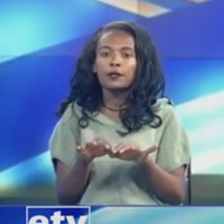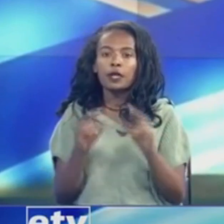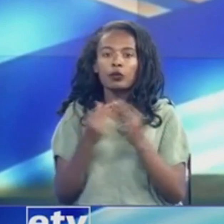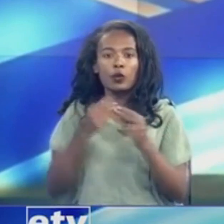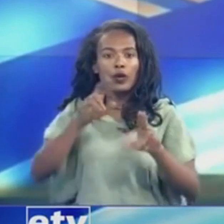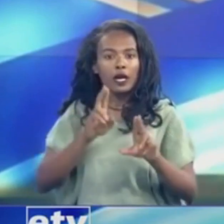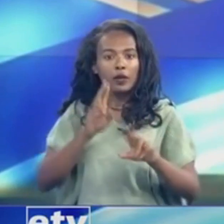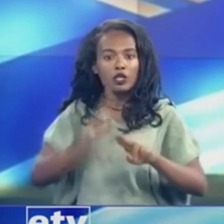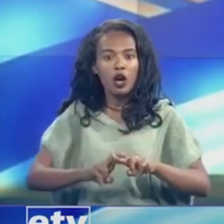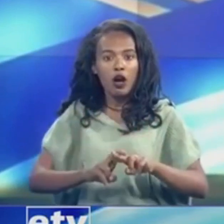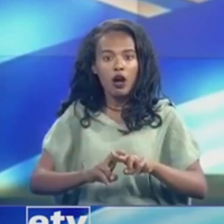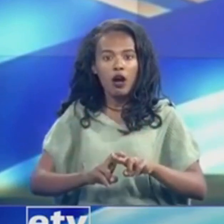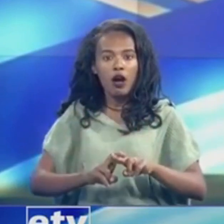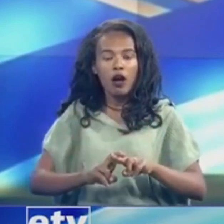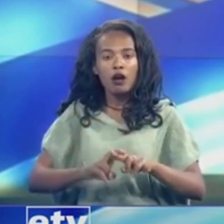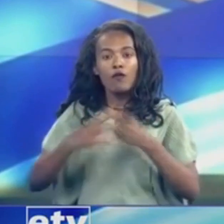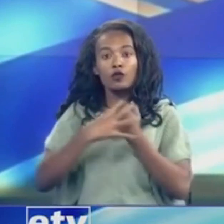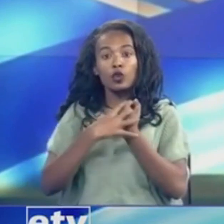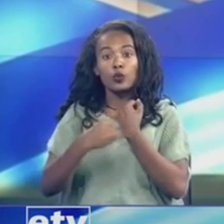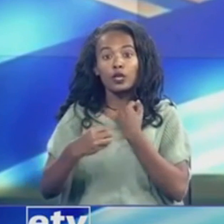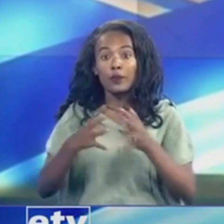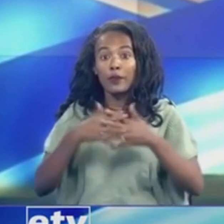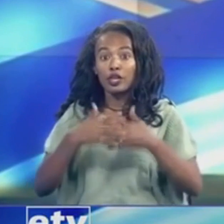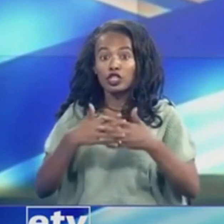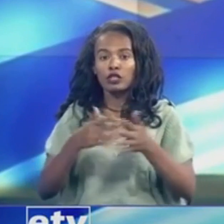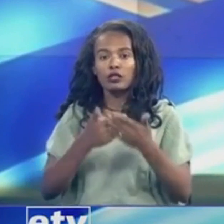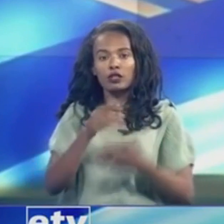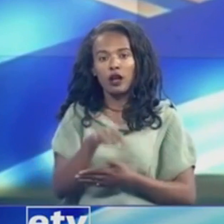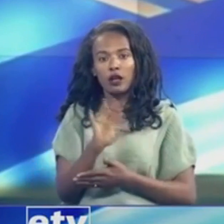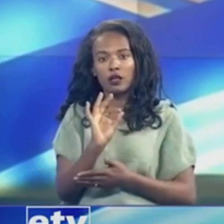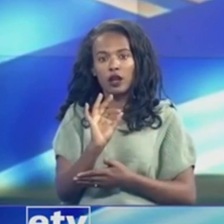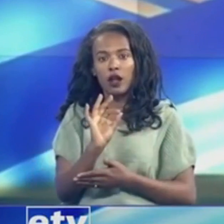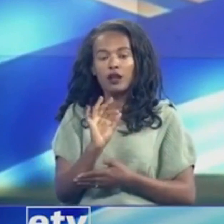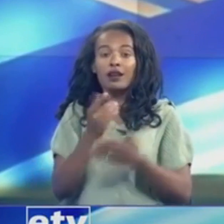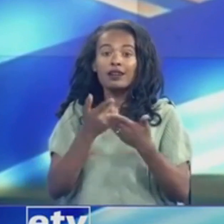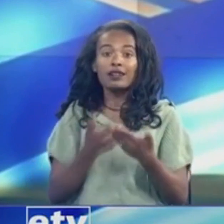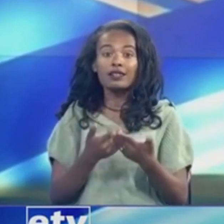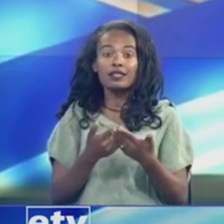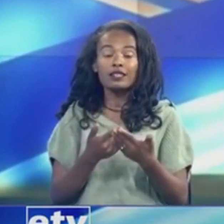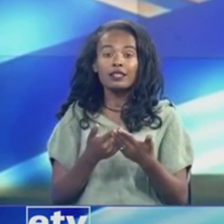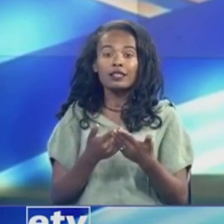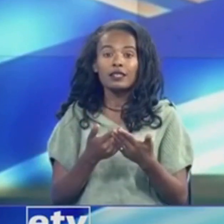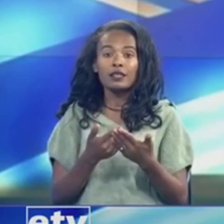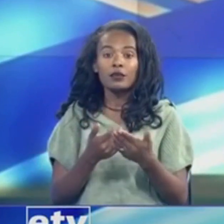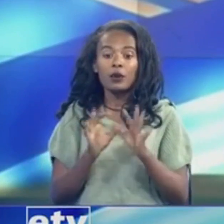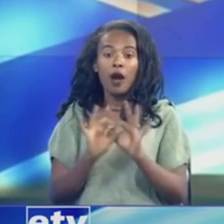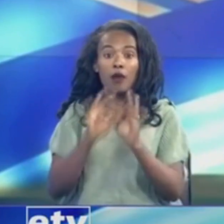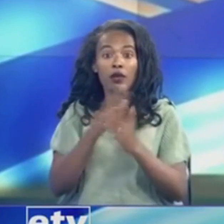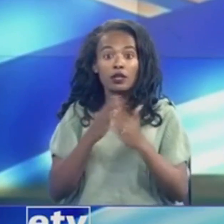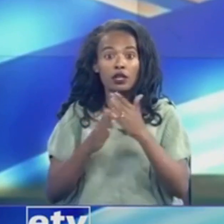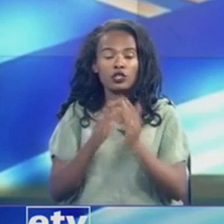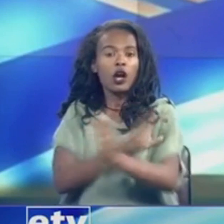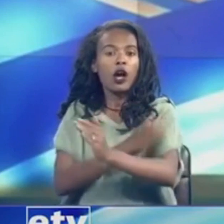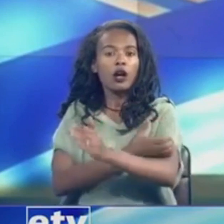የቢሮ መቀመጫዎች ፎቶኮፒ ማሽንስ እነዚህን ያገኘነው። እንግዲህ እነዚህ በማህበር ደረጃ